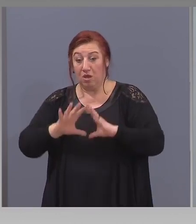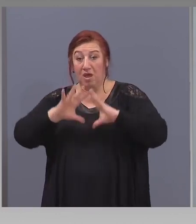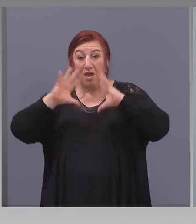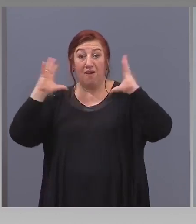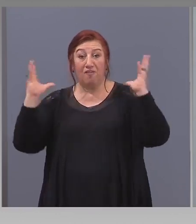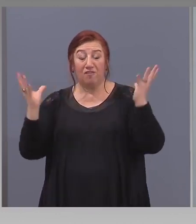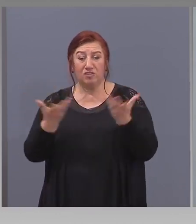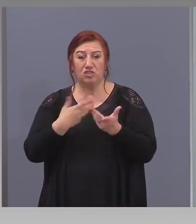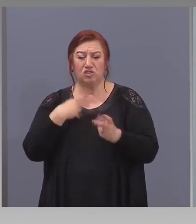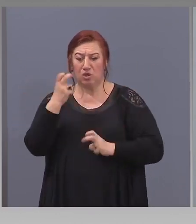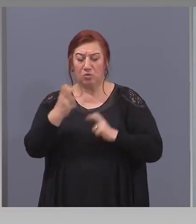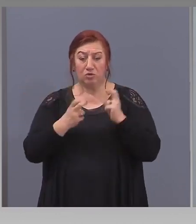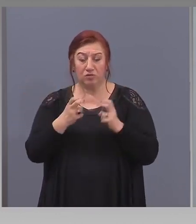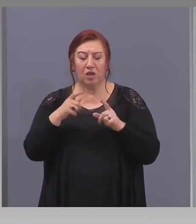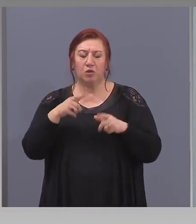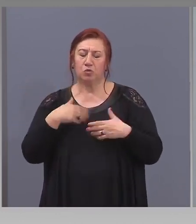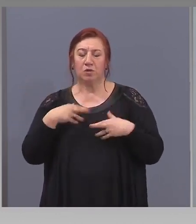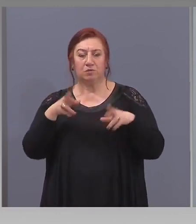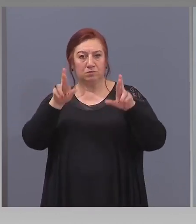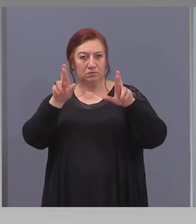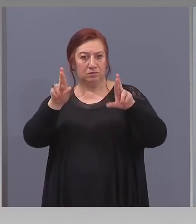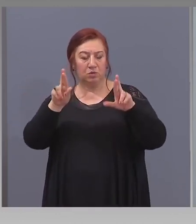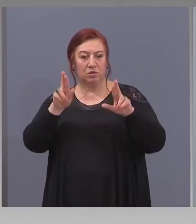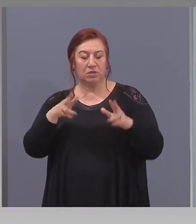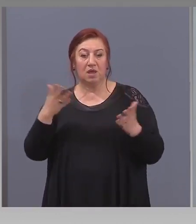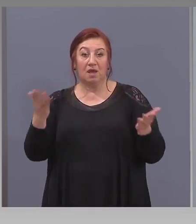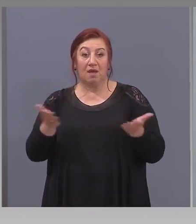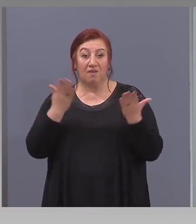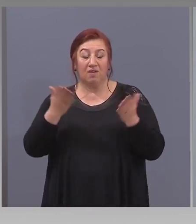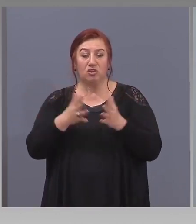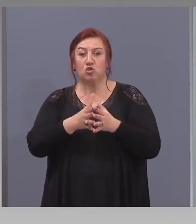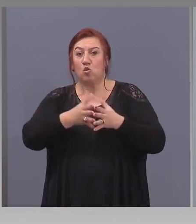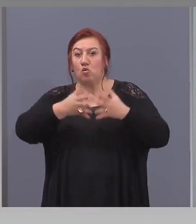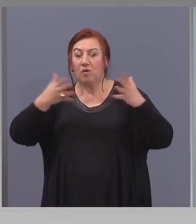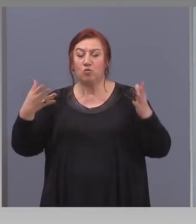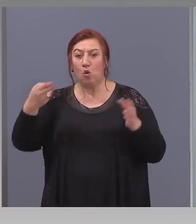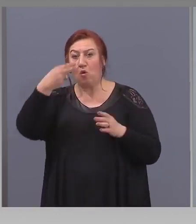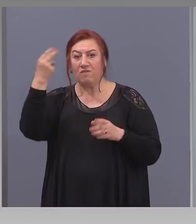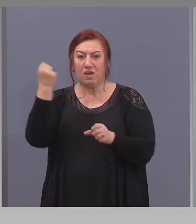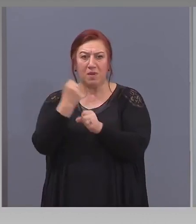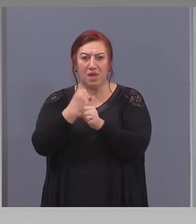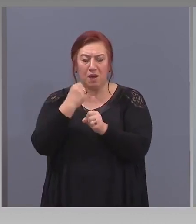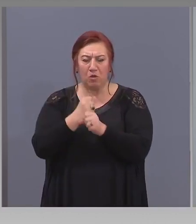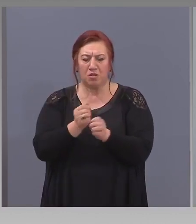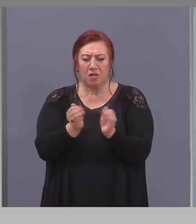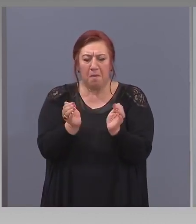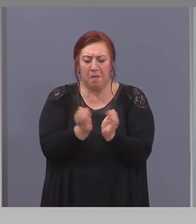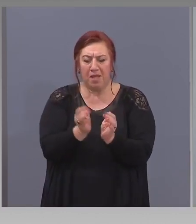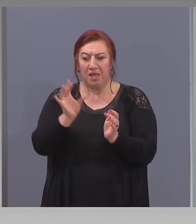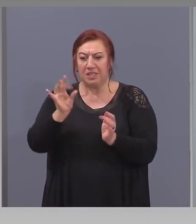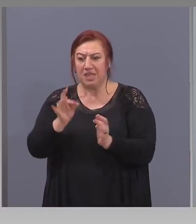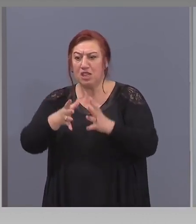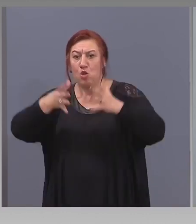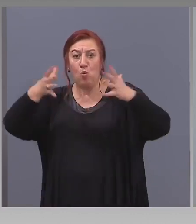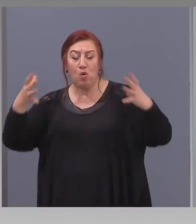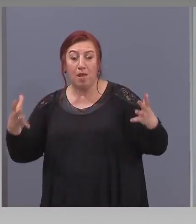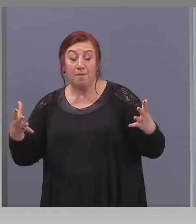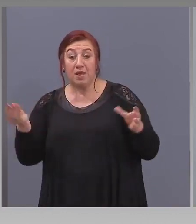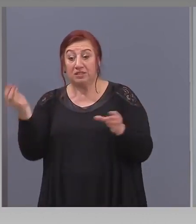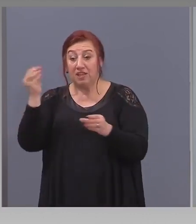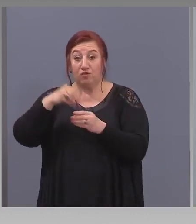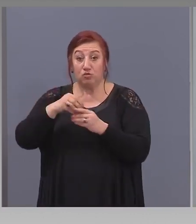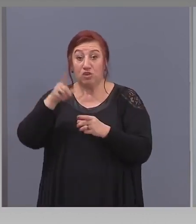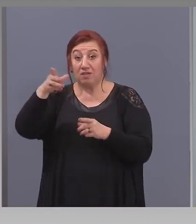И вече съм, тук съм оптимист, защото толкова вече много компании работят. И фирми, малки, средни, големи. И те